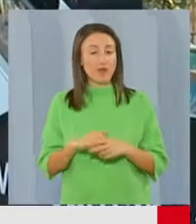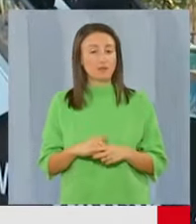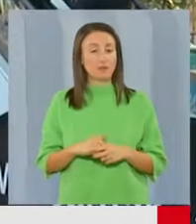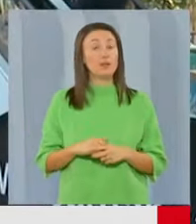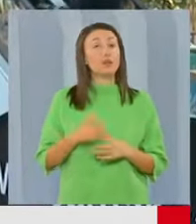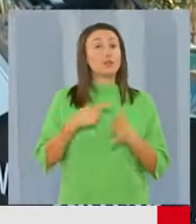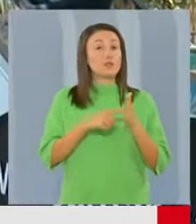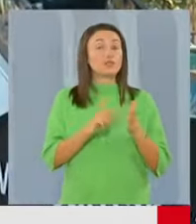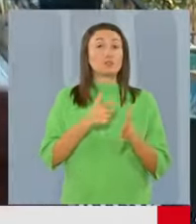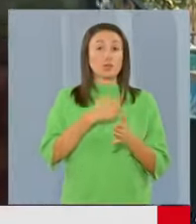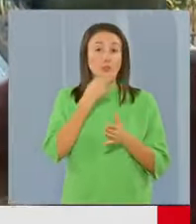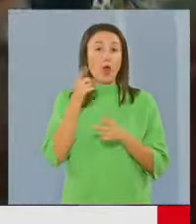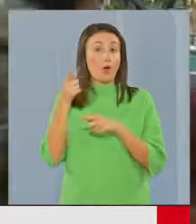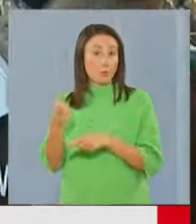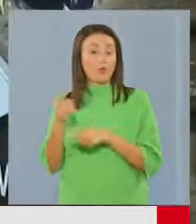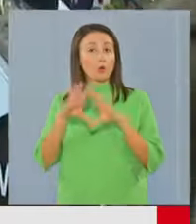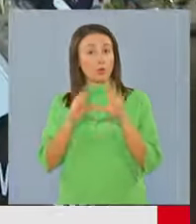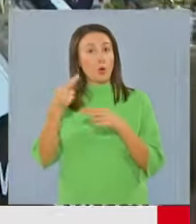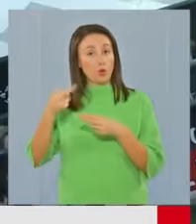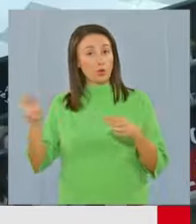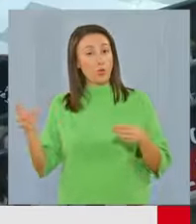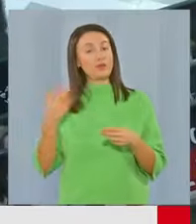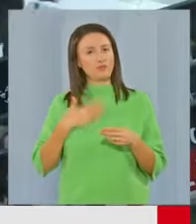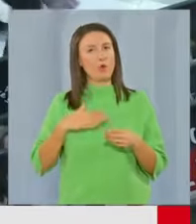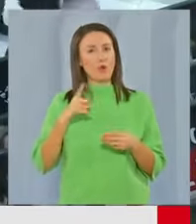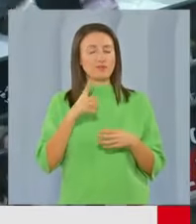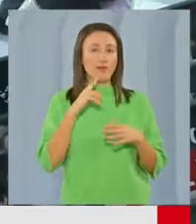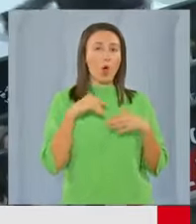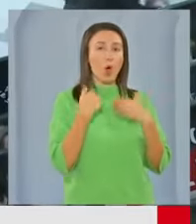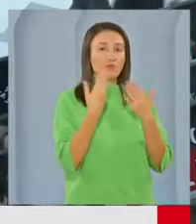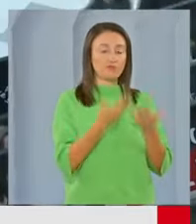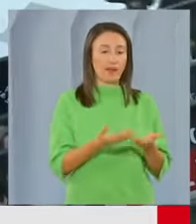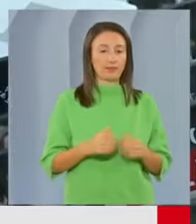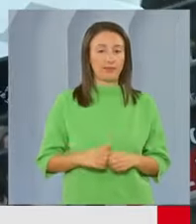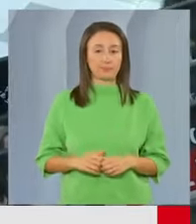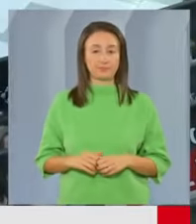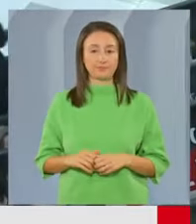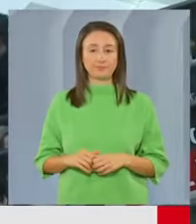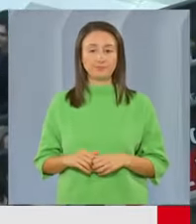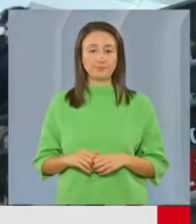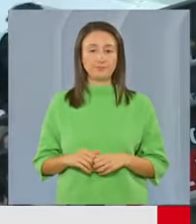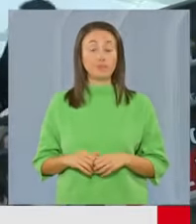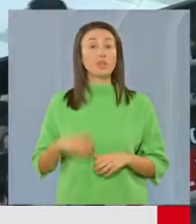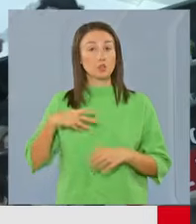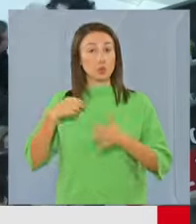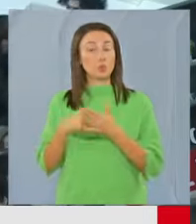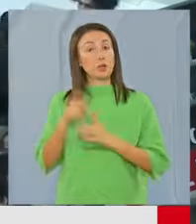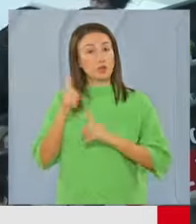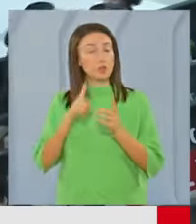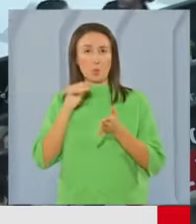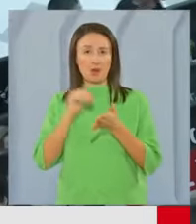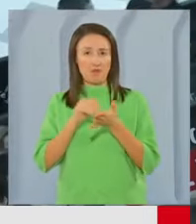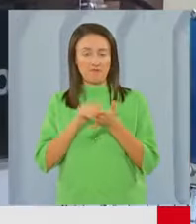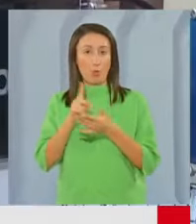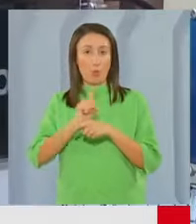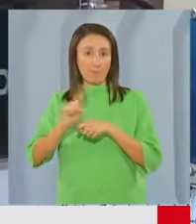dumneavoastră ce Ne puteți spune în direcția asta românii în continuare sunt mânați de ofertele care apar la un moment dat și cumpără chiar dacă n au neapărat